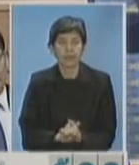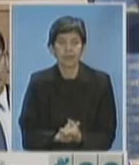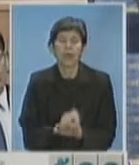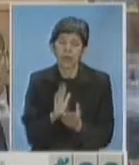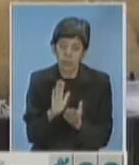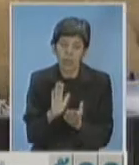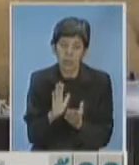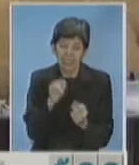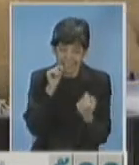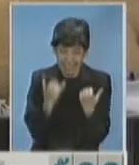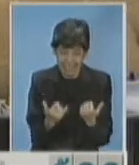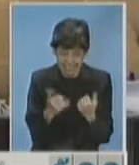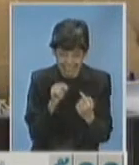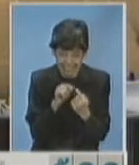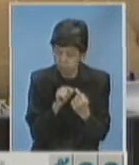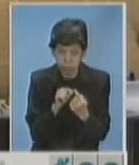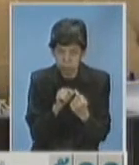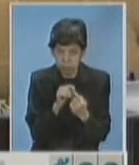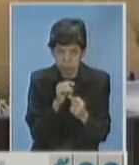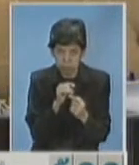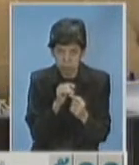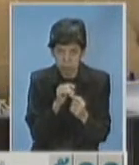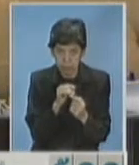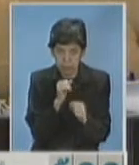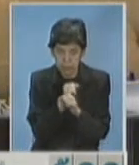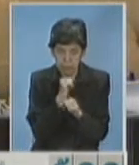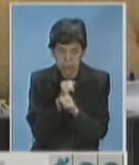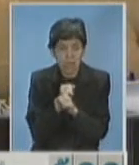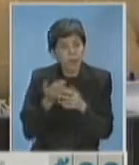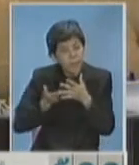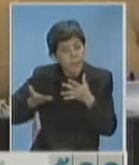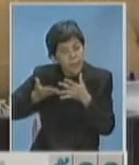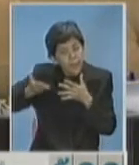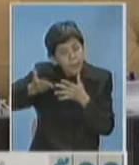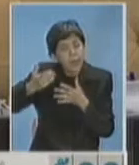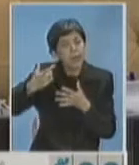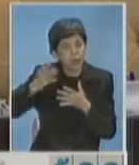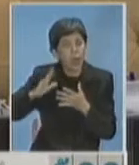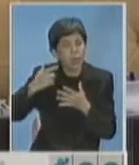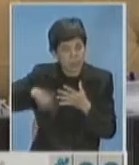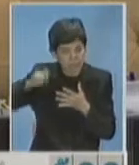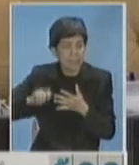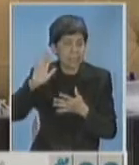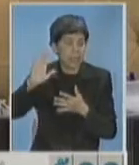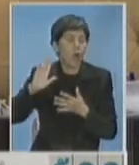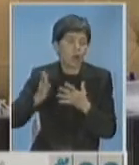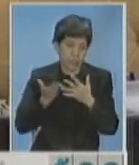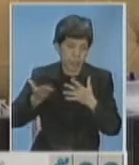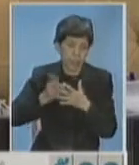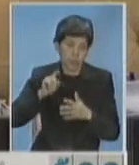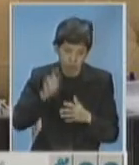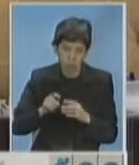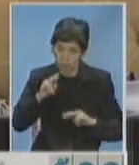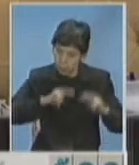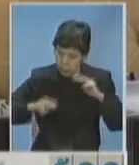ท่านวัชระครับประเด็นนี้ต้องดำเนินการคดีในตามขั้นยุติธรรมในขั้นศาลอะไรต่างๆซึ่งจะต้